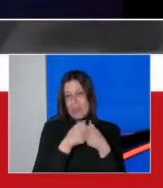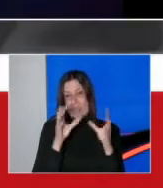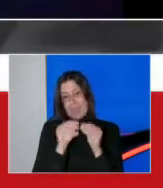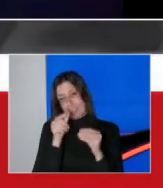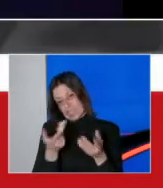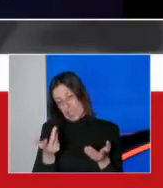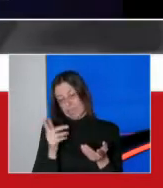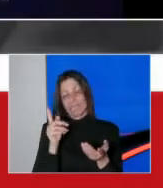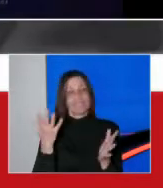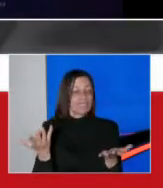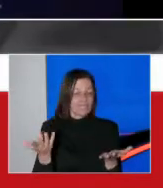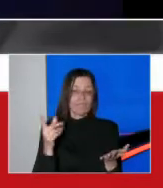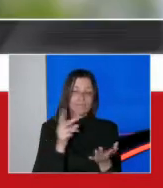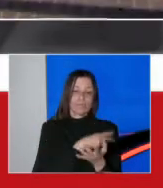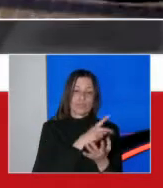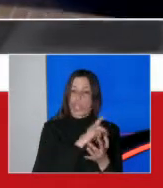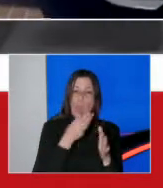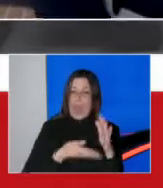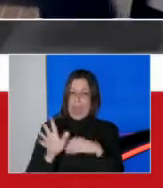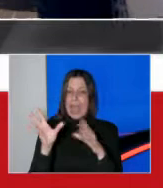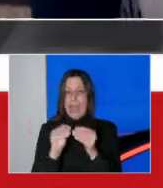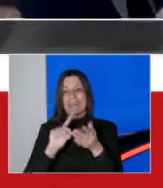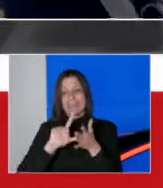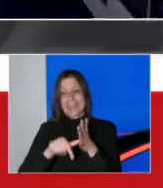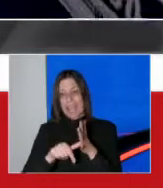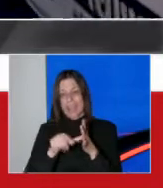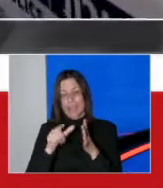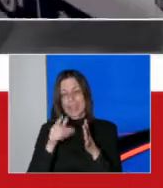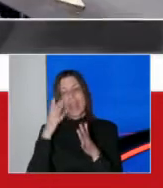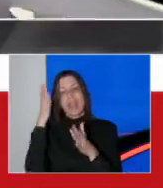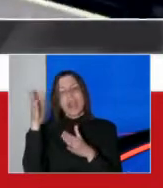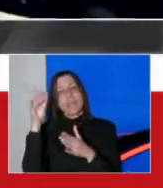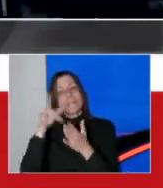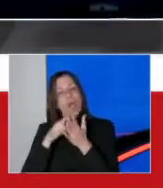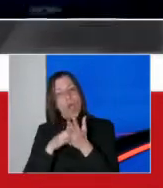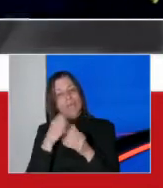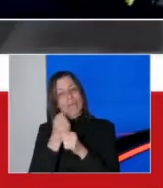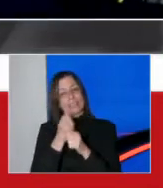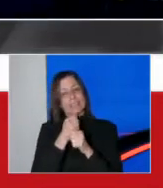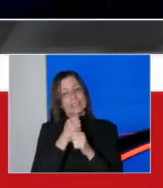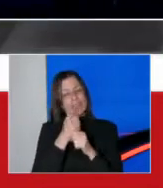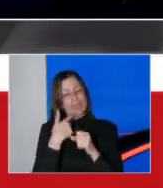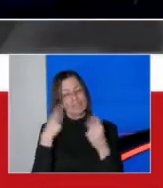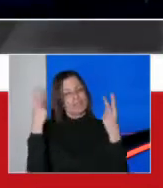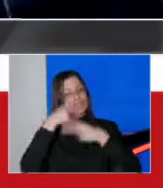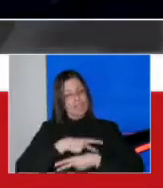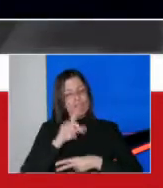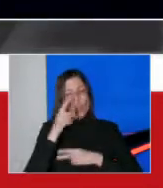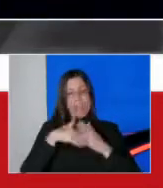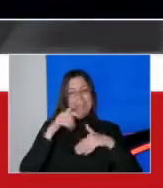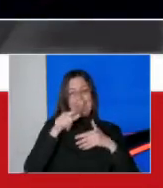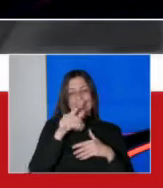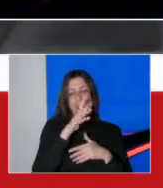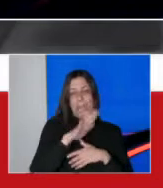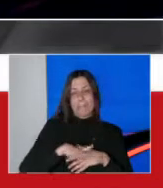מה, שהמשטרה לא הלכה עם הטכנולוגיה הזאת למחוקק ועשתה אישור קו בנושא הזה, וגם לא בנתה לעצמה